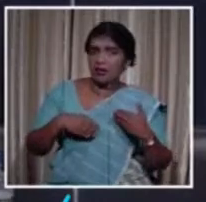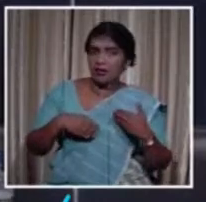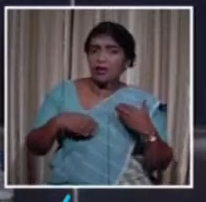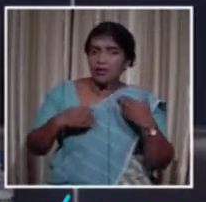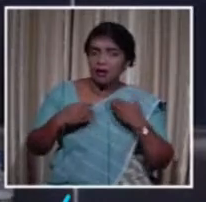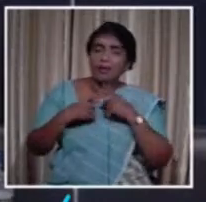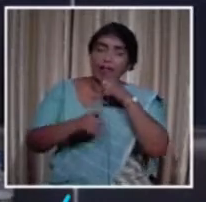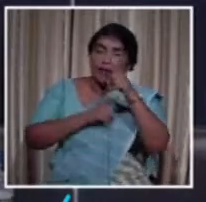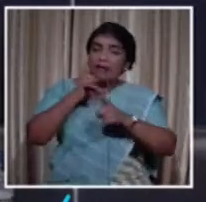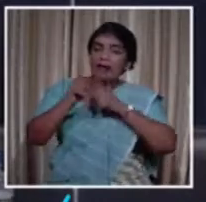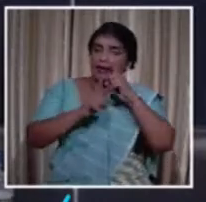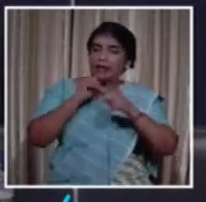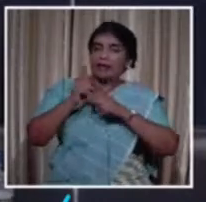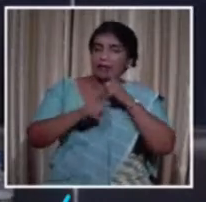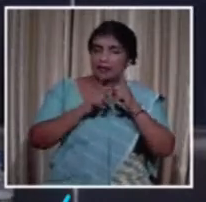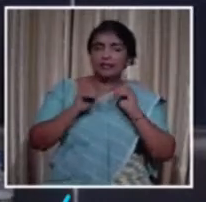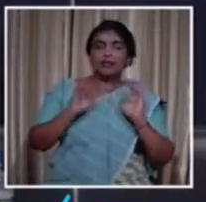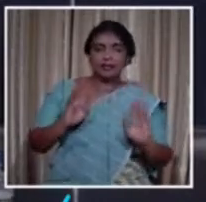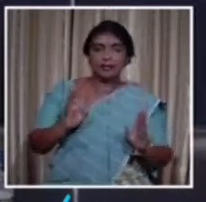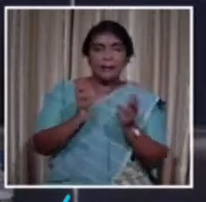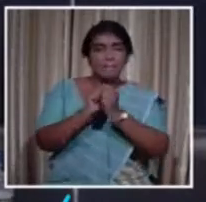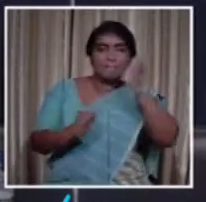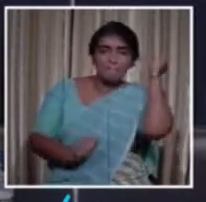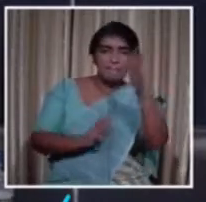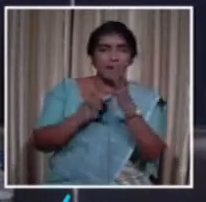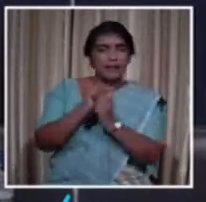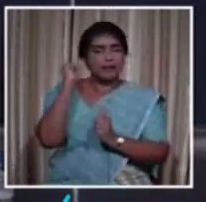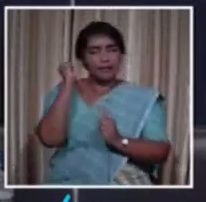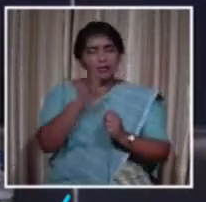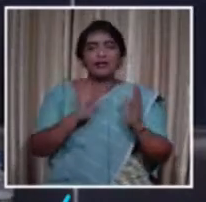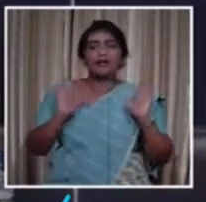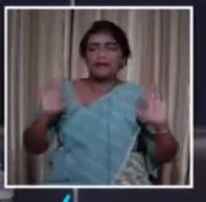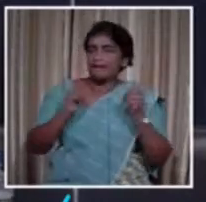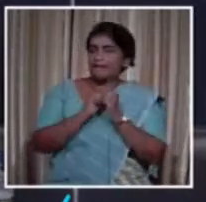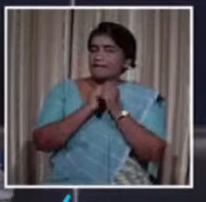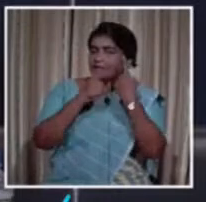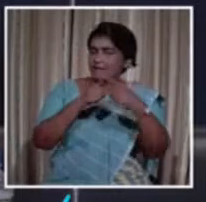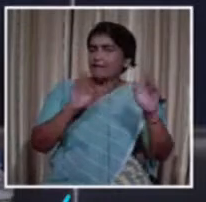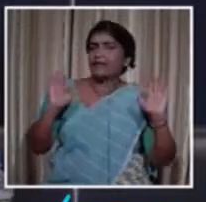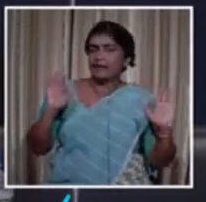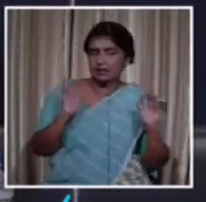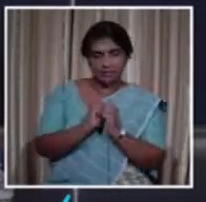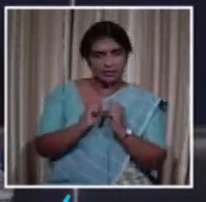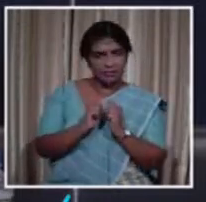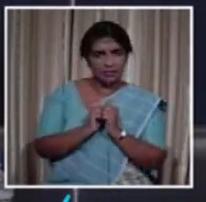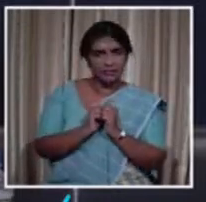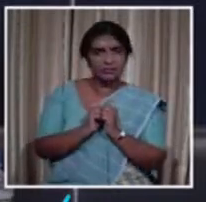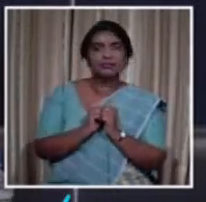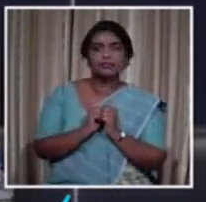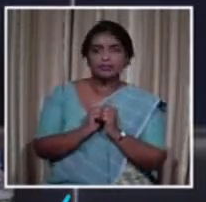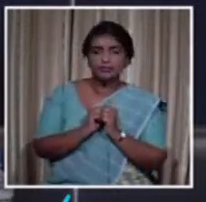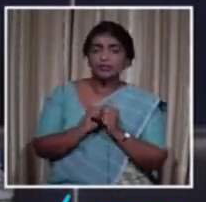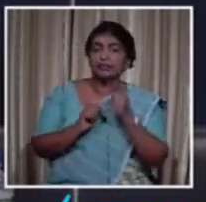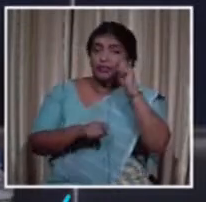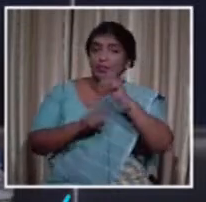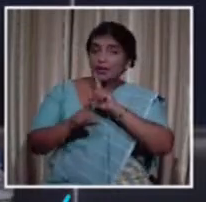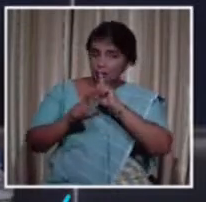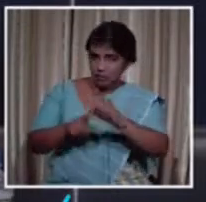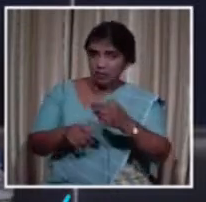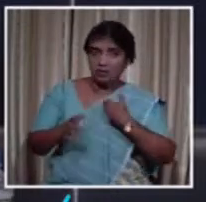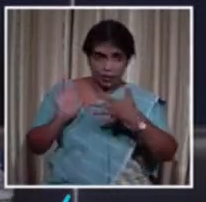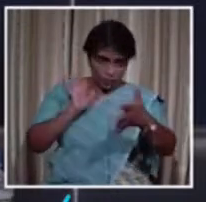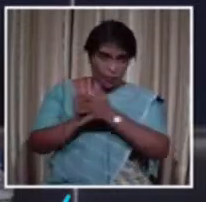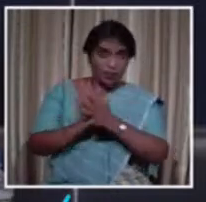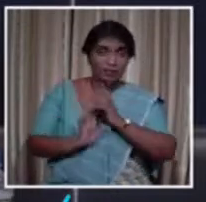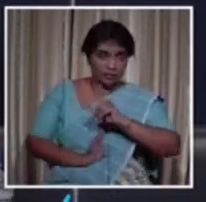නිකන් කතා කරා අපි මඩ ගැහුවා එච්චරයි අපි මේ සභාවේ කළා තියෙන්නේ එතකොට ජනතාවට කියනවාද අපි එක්ක ඉන්න